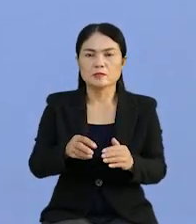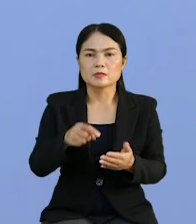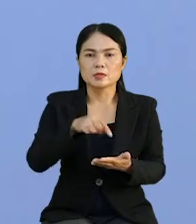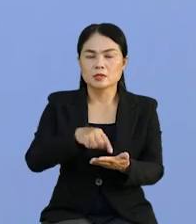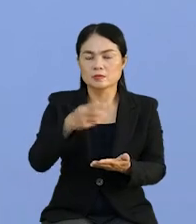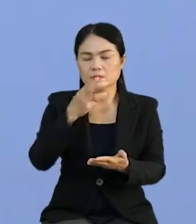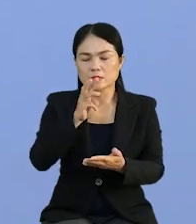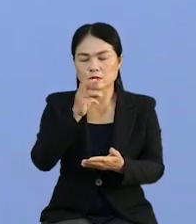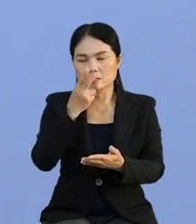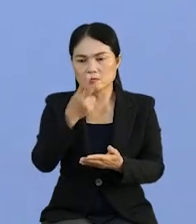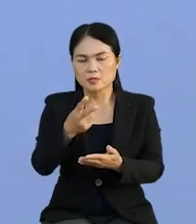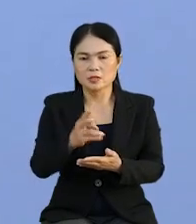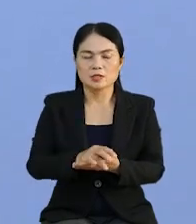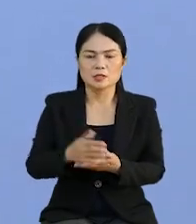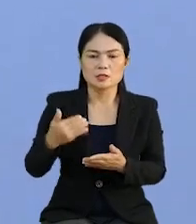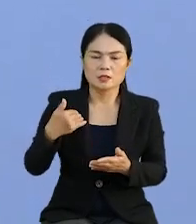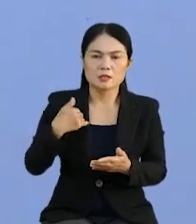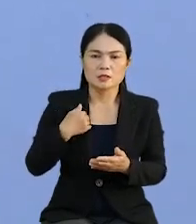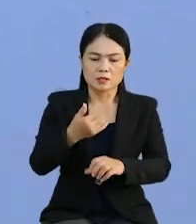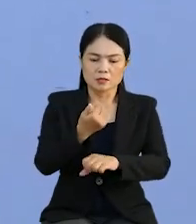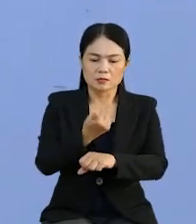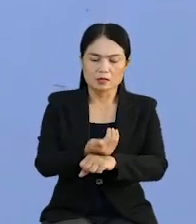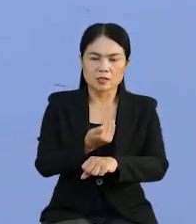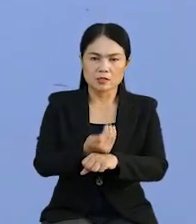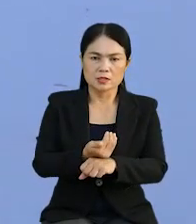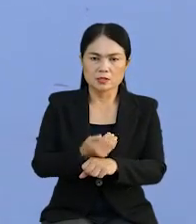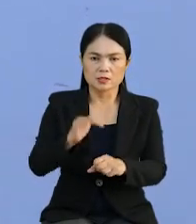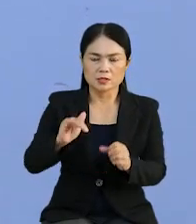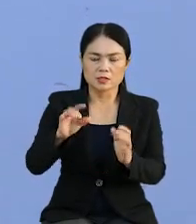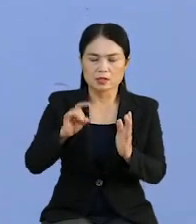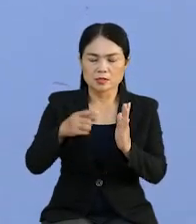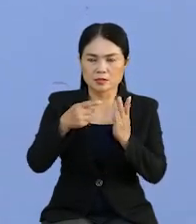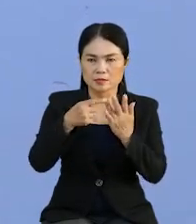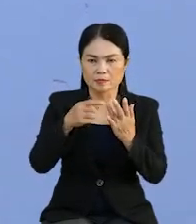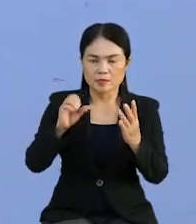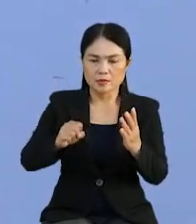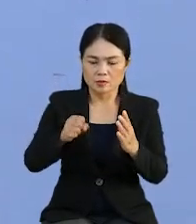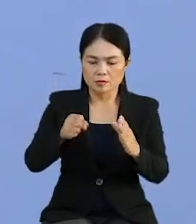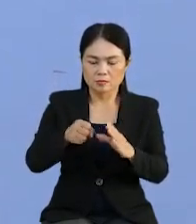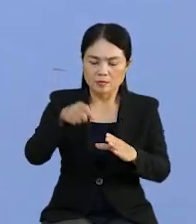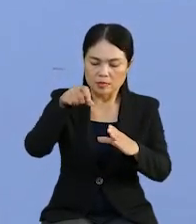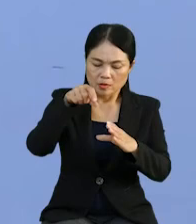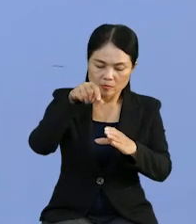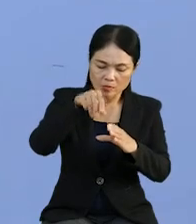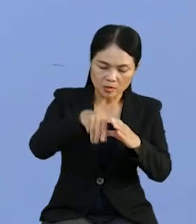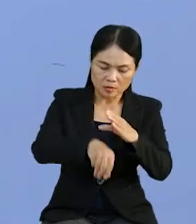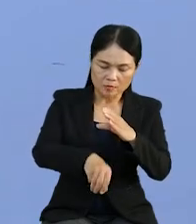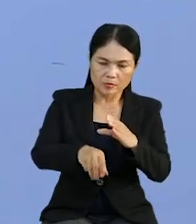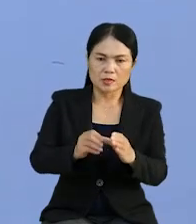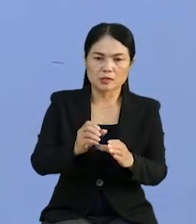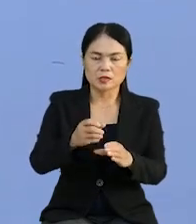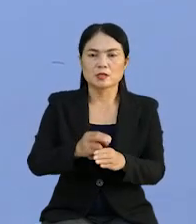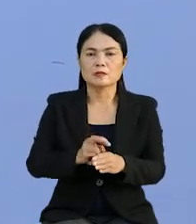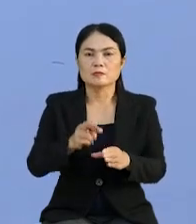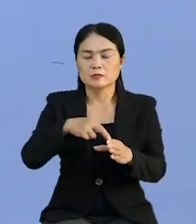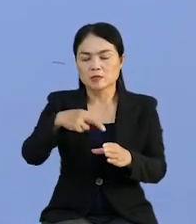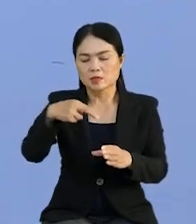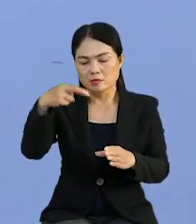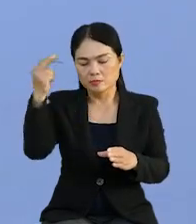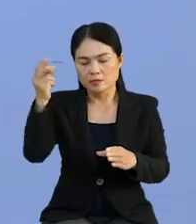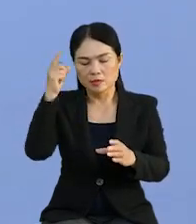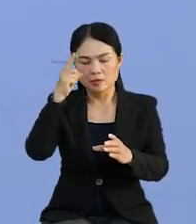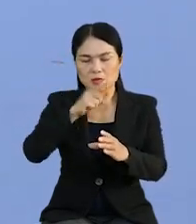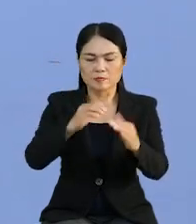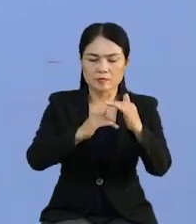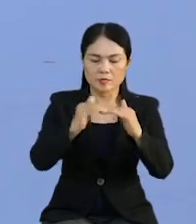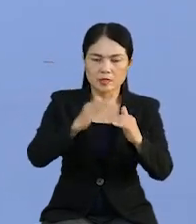เกสังเกตเคยเมียนศิลาสปอตในเป็ดบกบำปงดอลอุสมันเกดังท้าจิตดอล